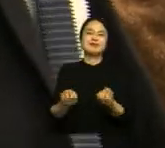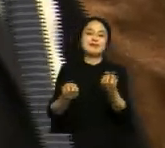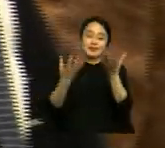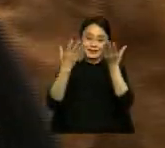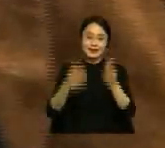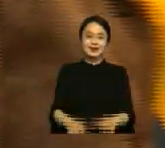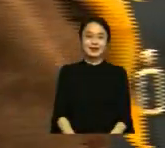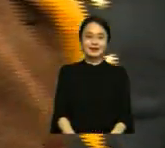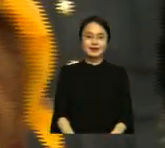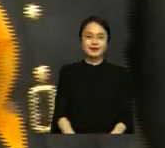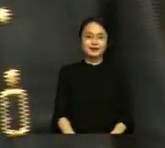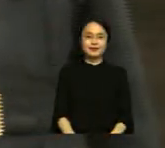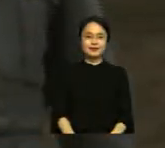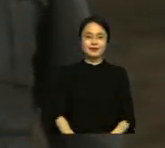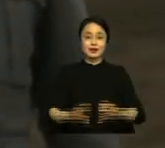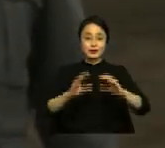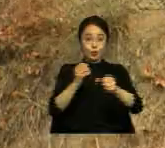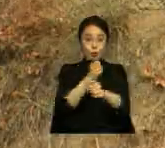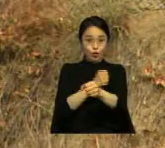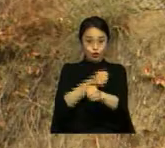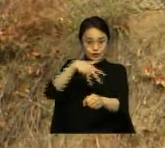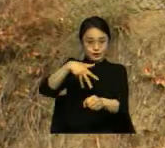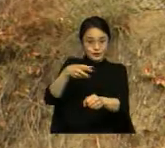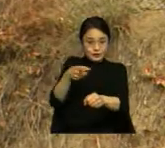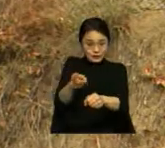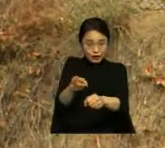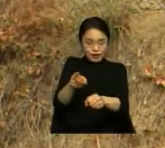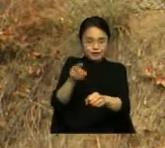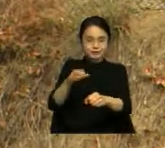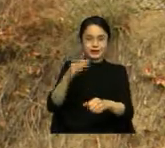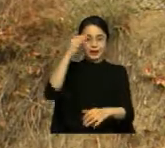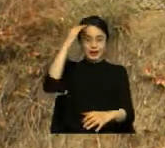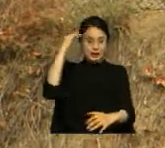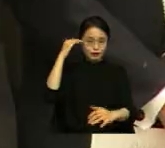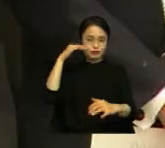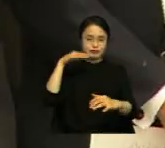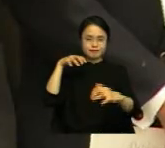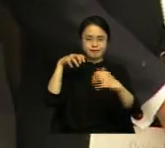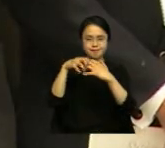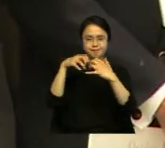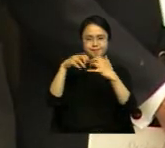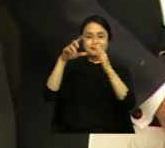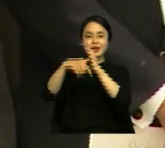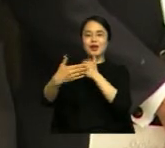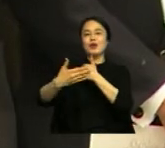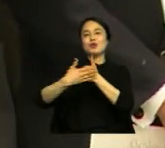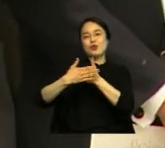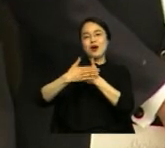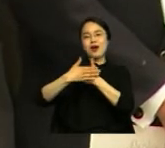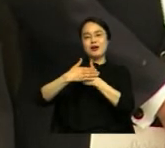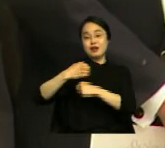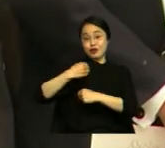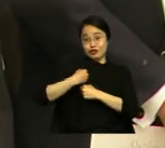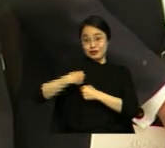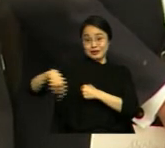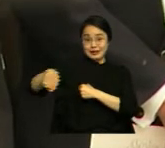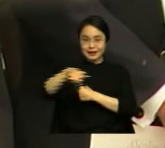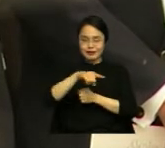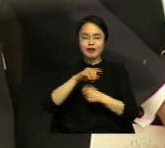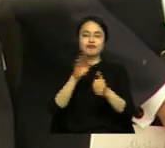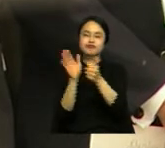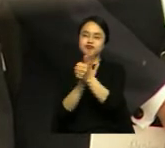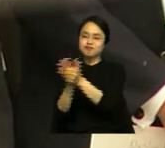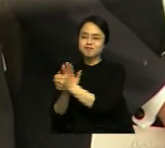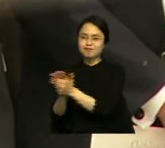행사를 주관한 보훈처는 참전 국가의 혈맹 관계와 참전 용사 후손들과의 유대 관계를 계속해서